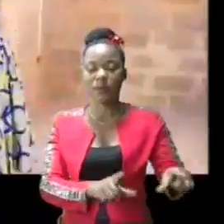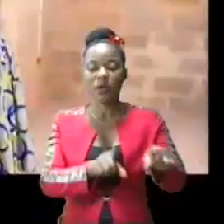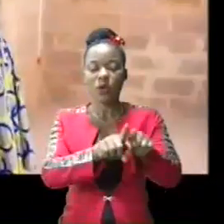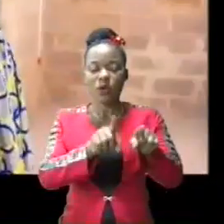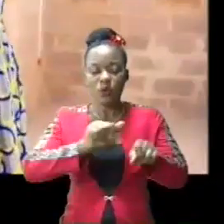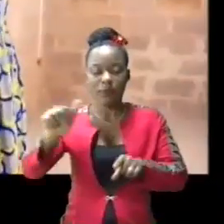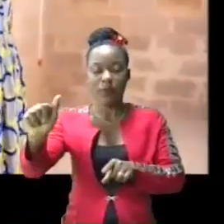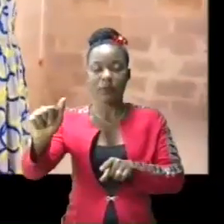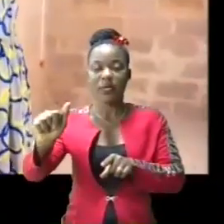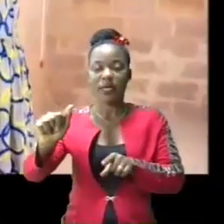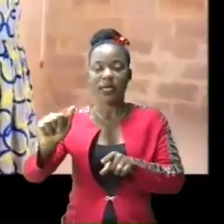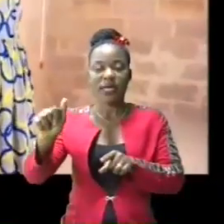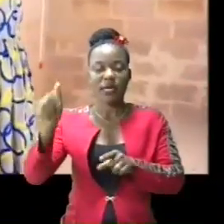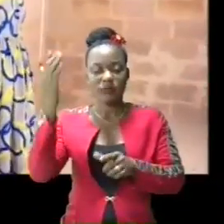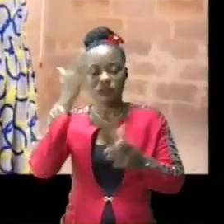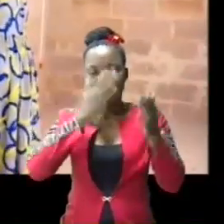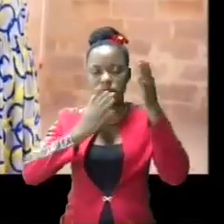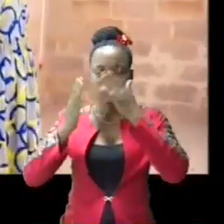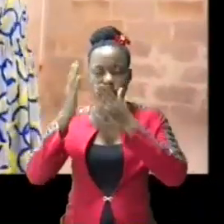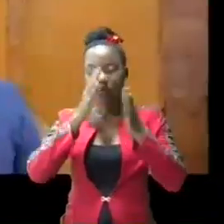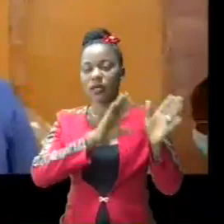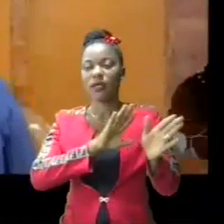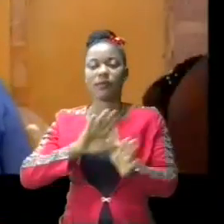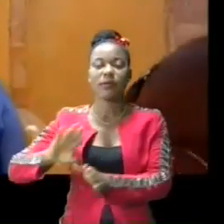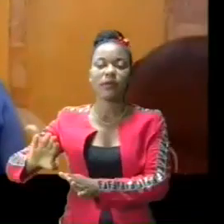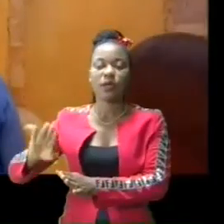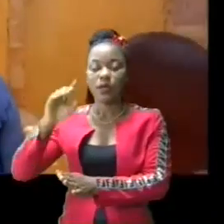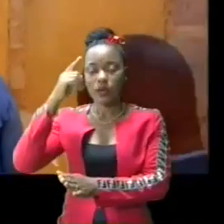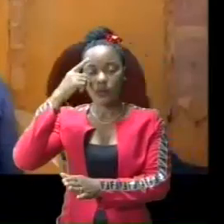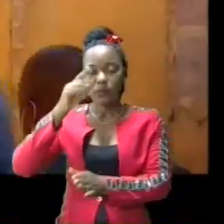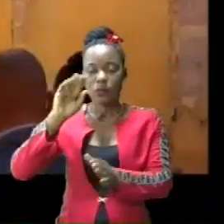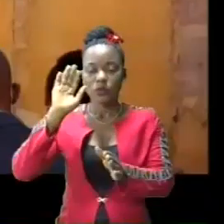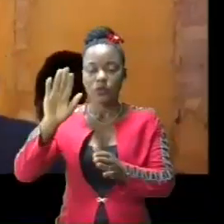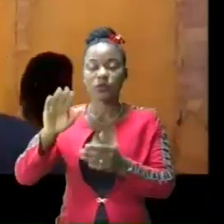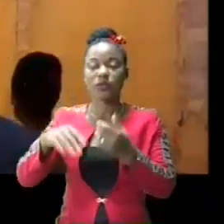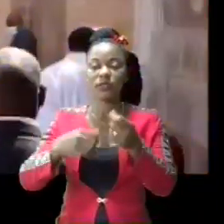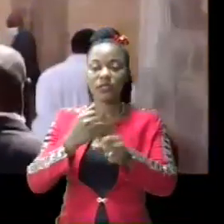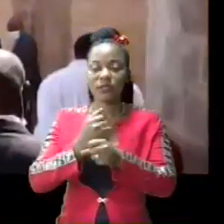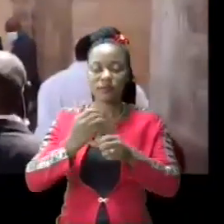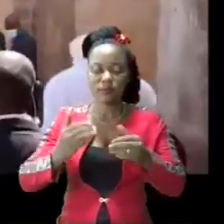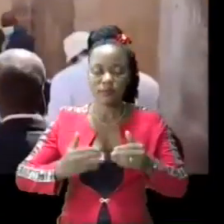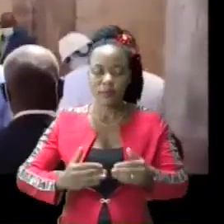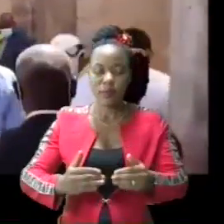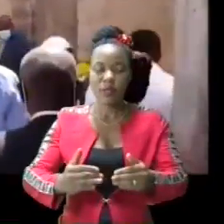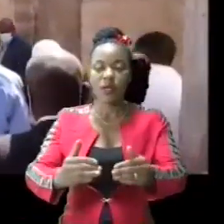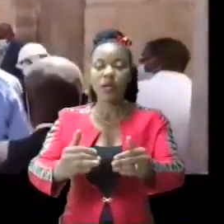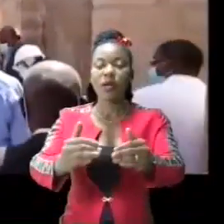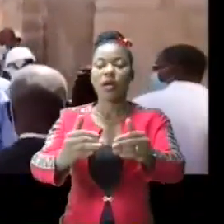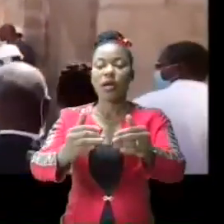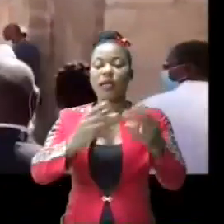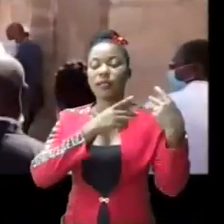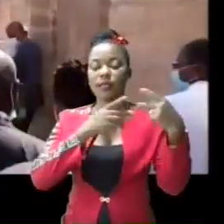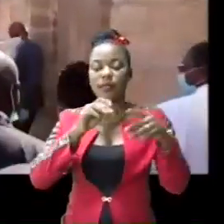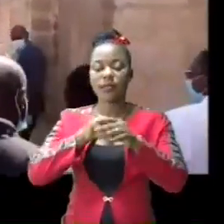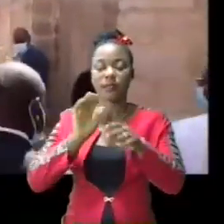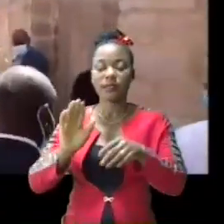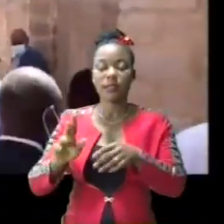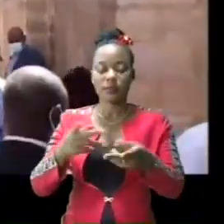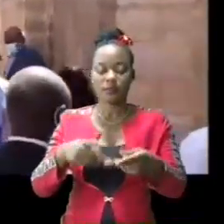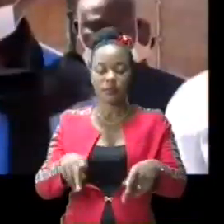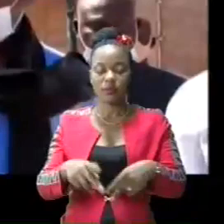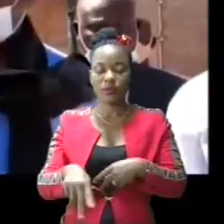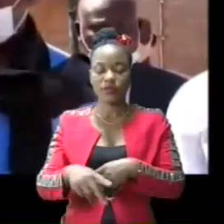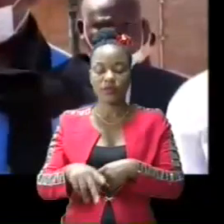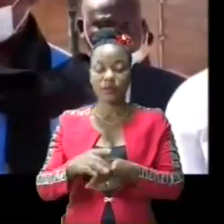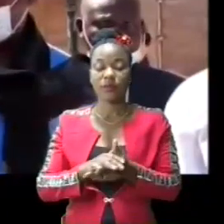refuse toute distraction, tentant à fragiliser cet élan de construction entrepris dans sa province. Pour moi, c'est